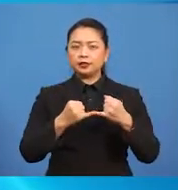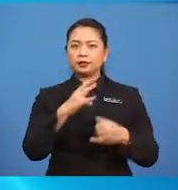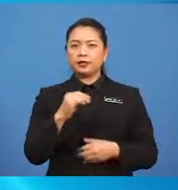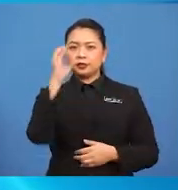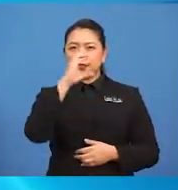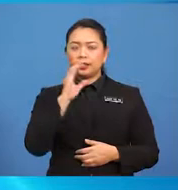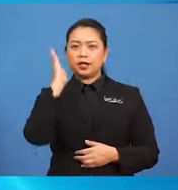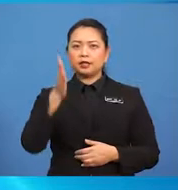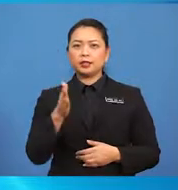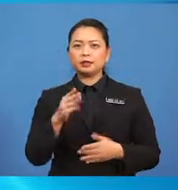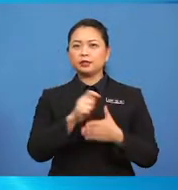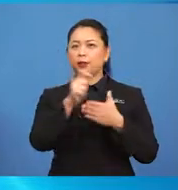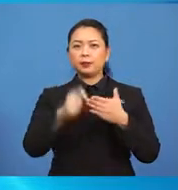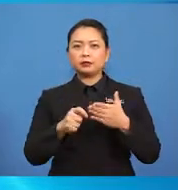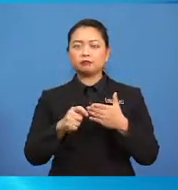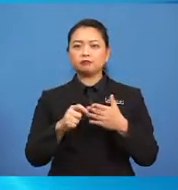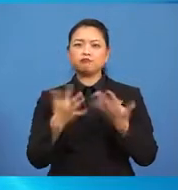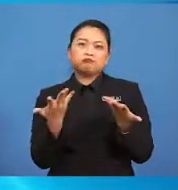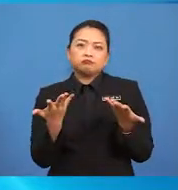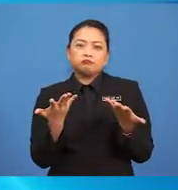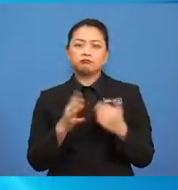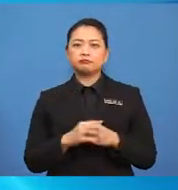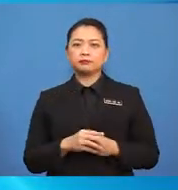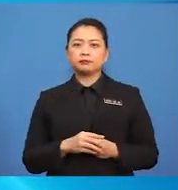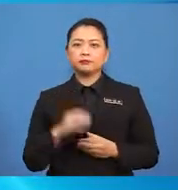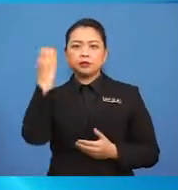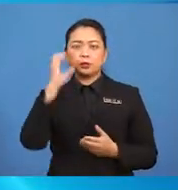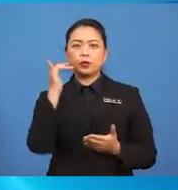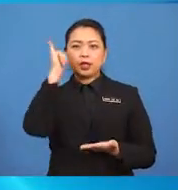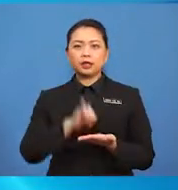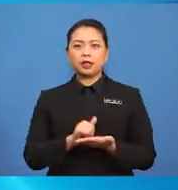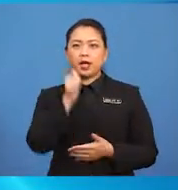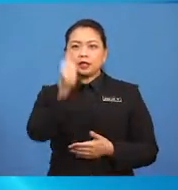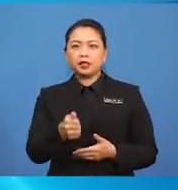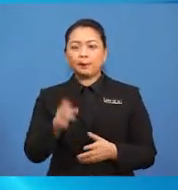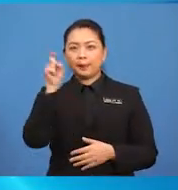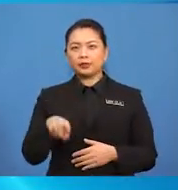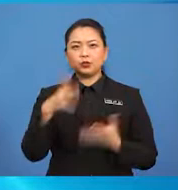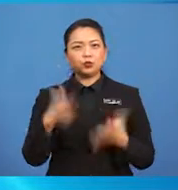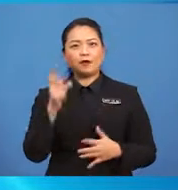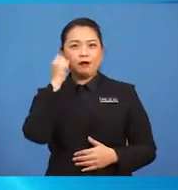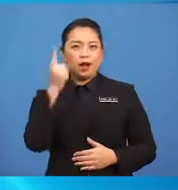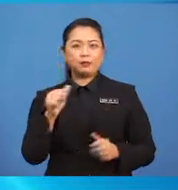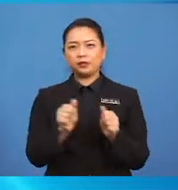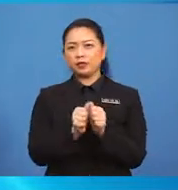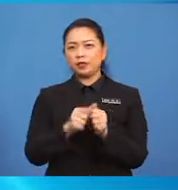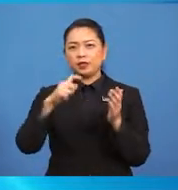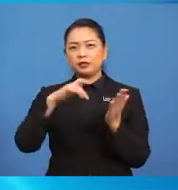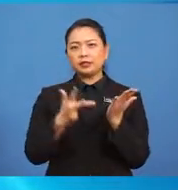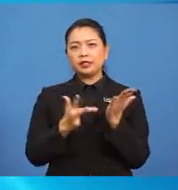akan ditamatkan tanpa hasil. Cikgu yakin anda pasti sudah faham dengan teknik